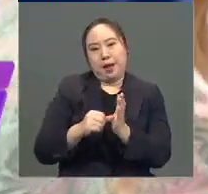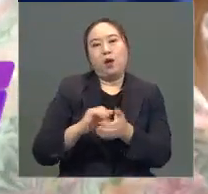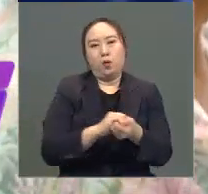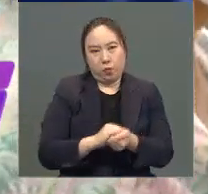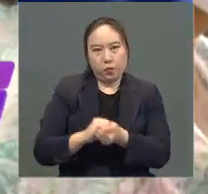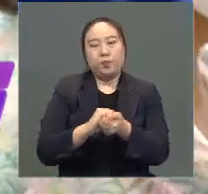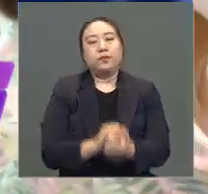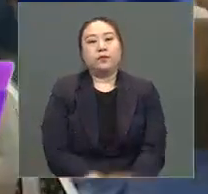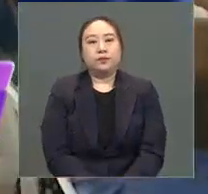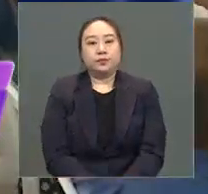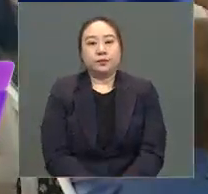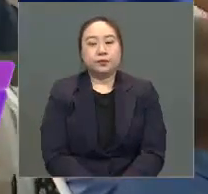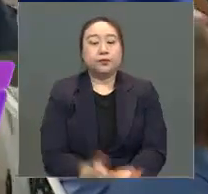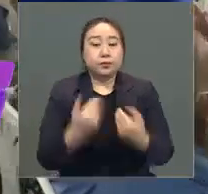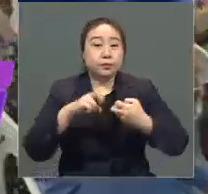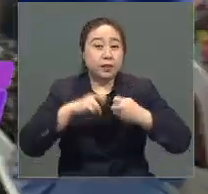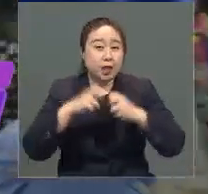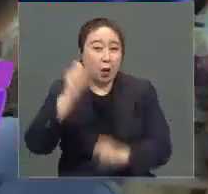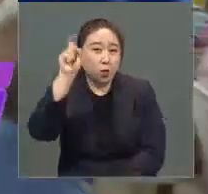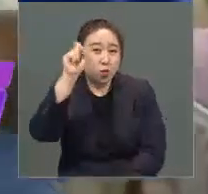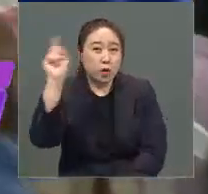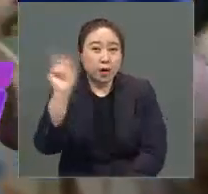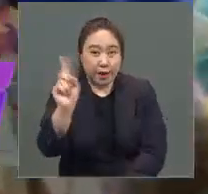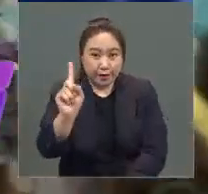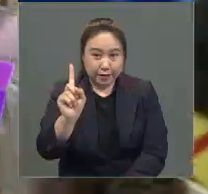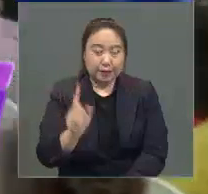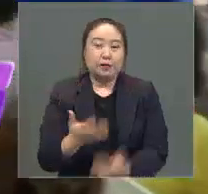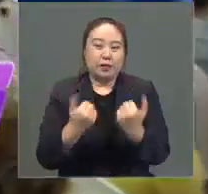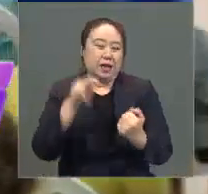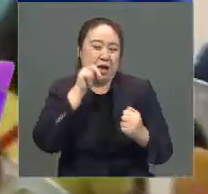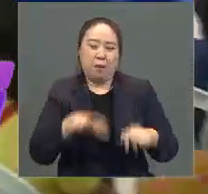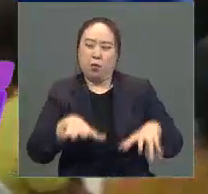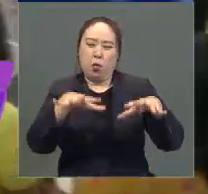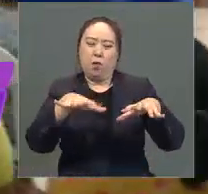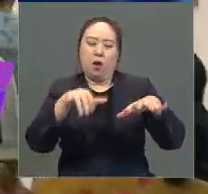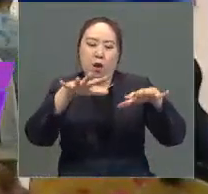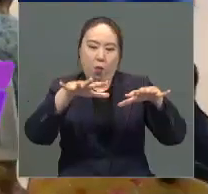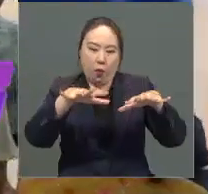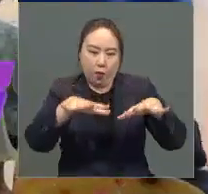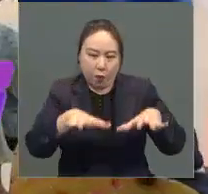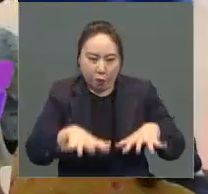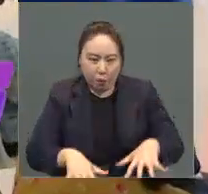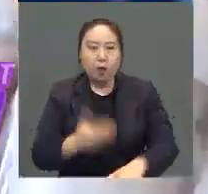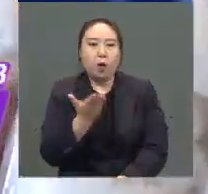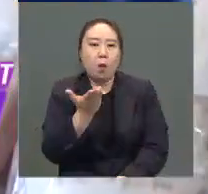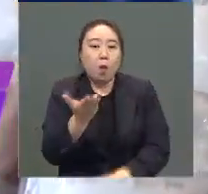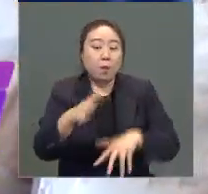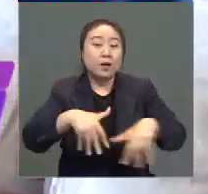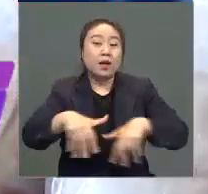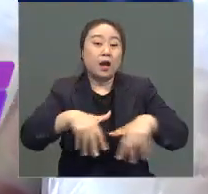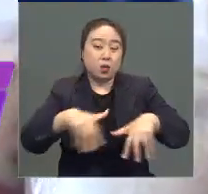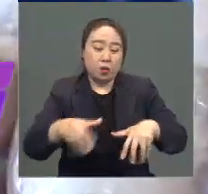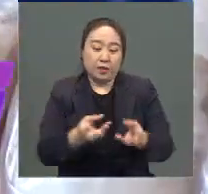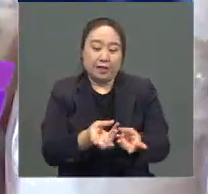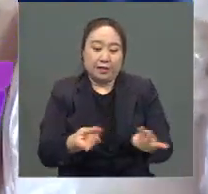วยเช่นกันค่ะสำหรับปัญหาที่เร่งด่วนก็คือเรื่องของการระบายน้ำนะคะซึ่งจะต้องขอความร่วมมือพี่น้องประชาชนซึ่งเป็นเจ้า